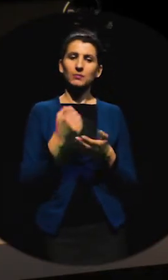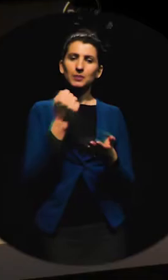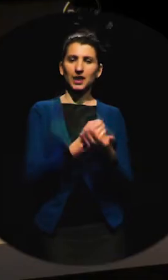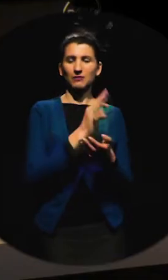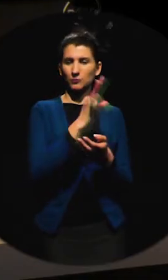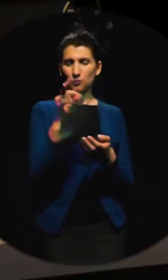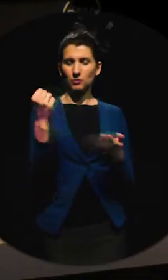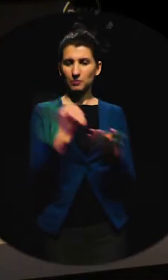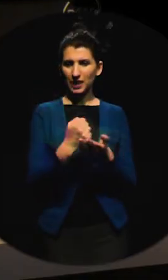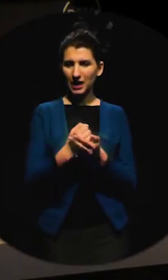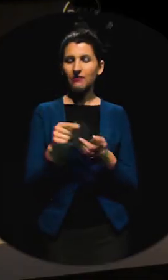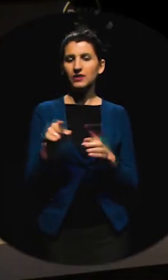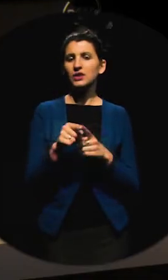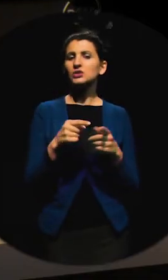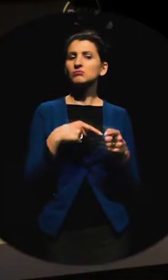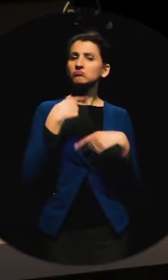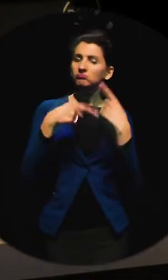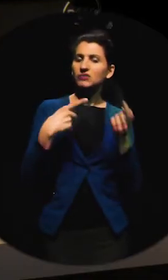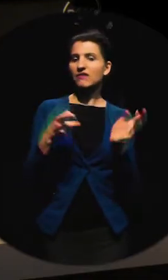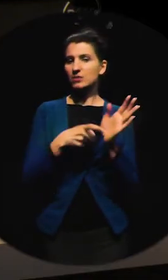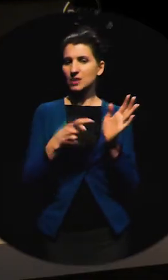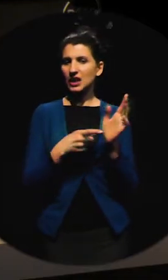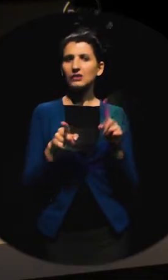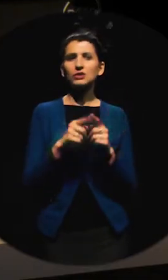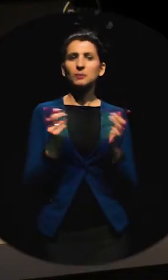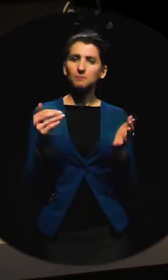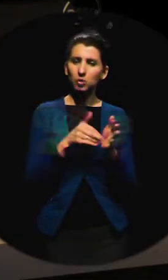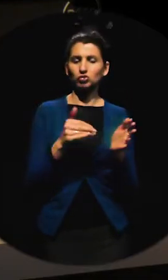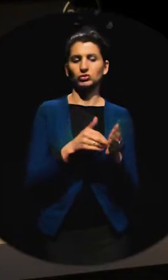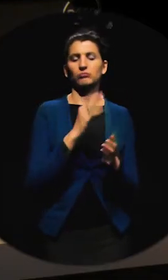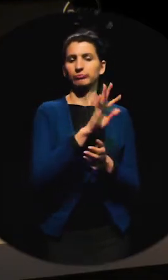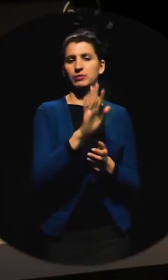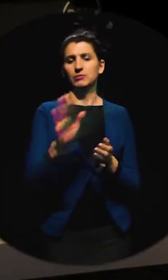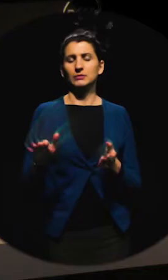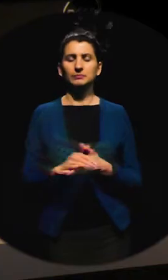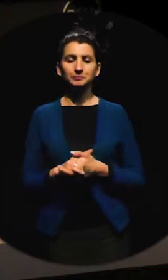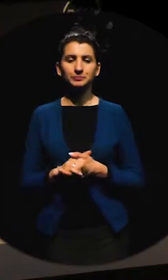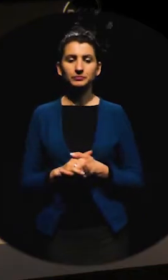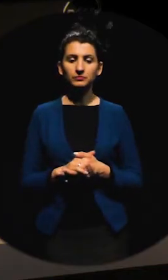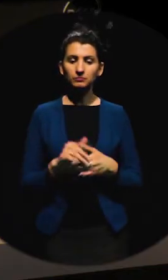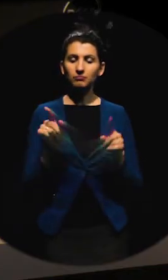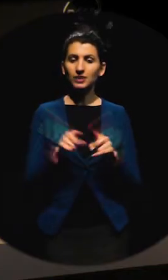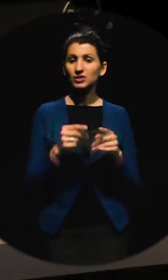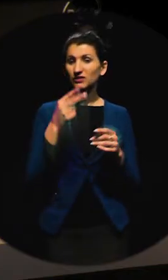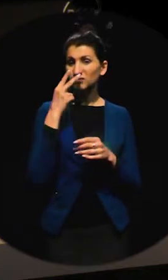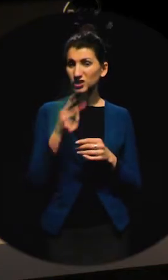praw, wypowiadanie postulatów, wypowiadanie swoich potrzeb. I tak też widzimy